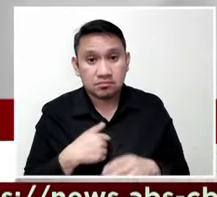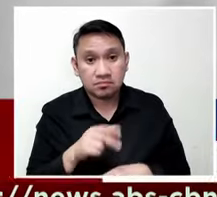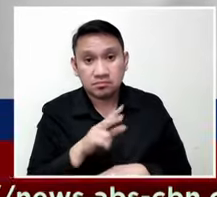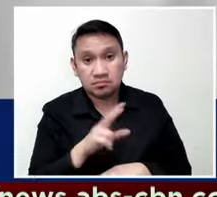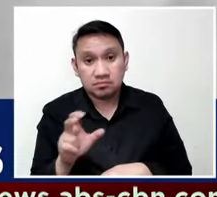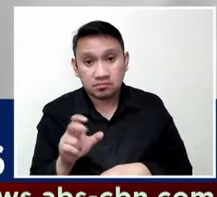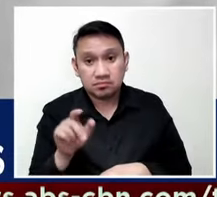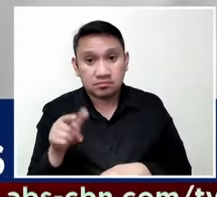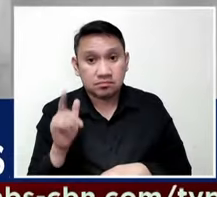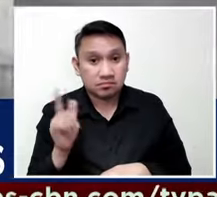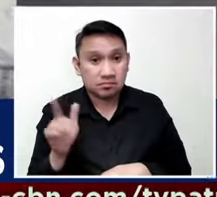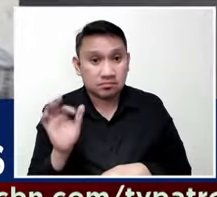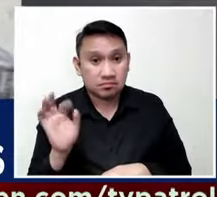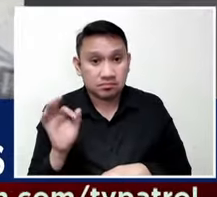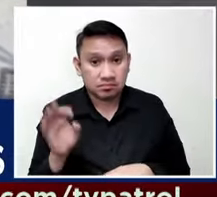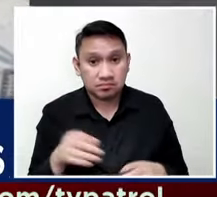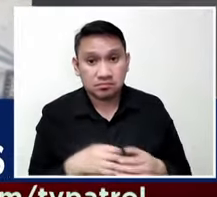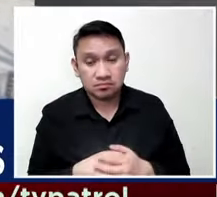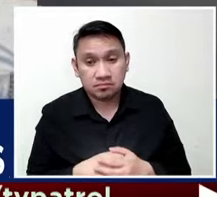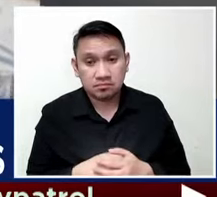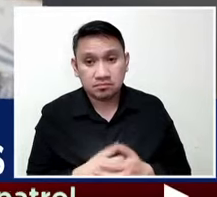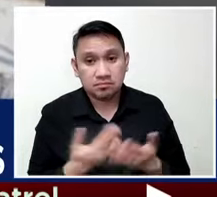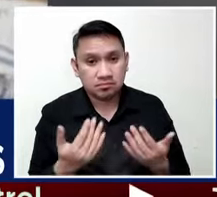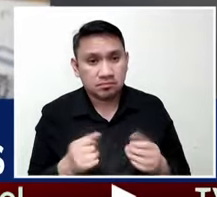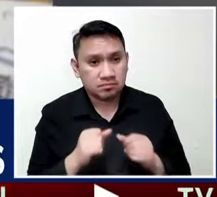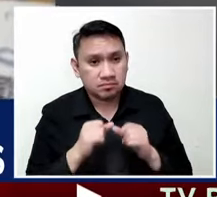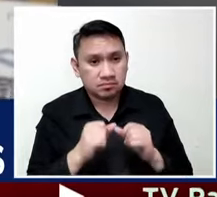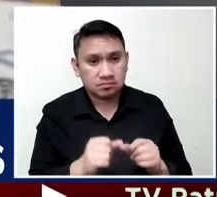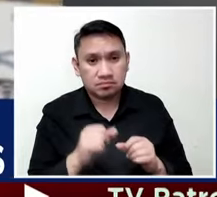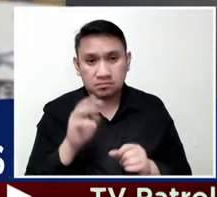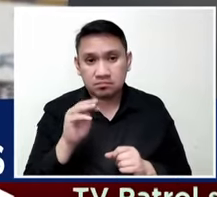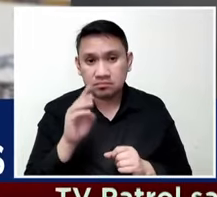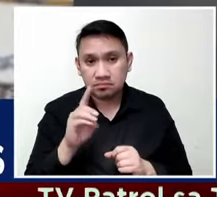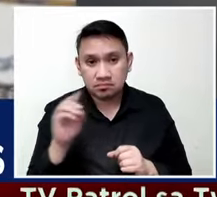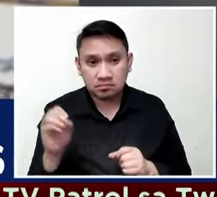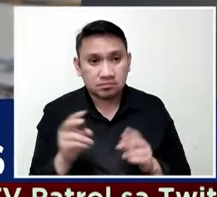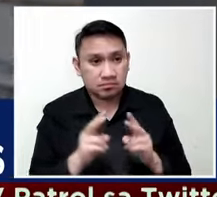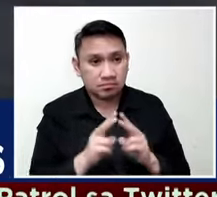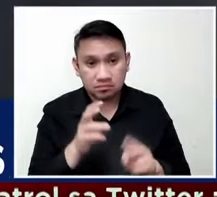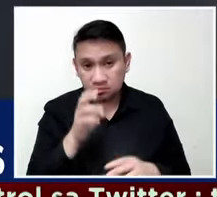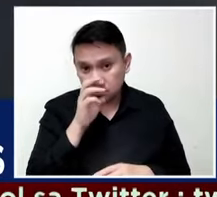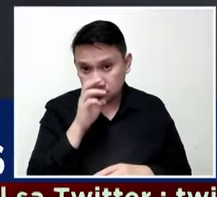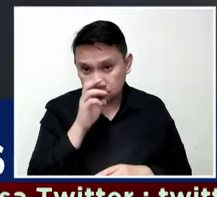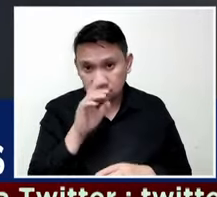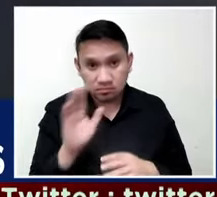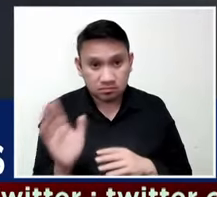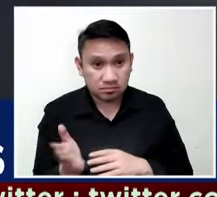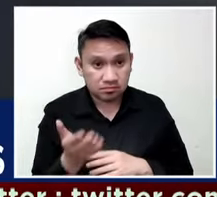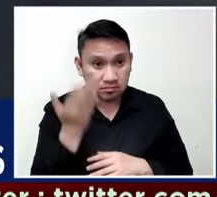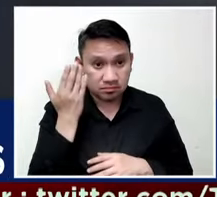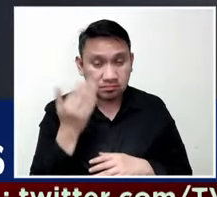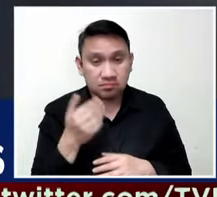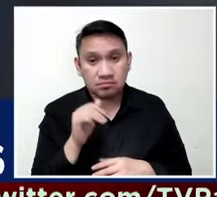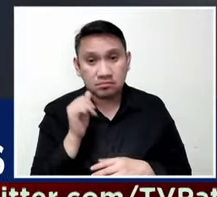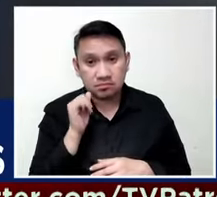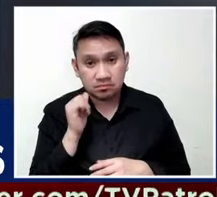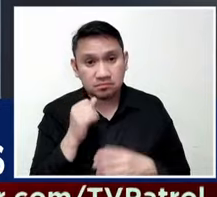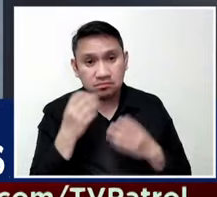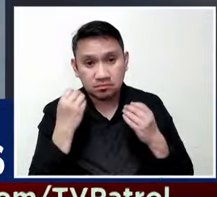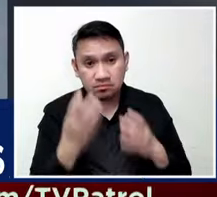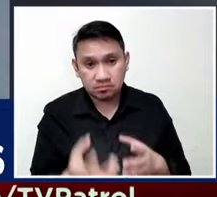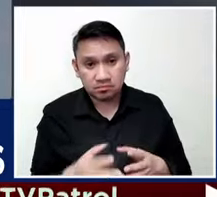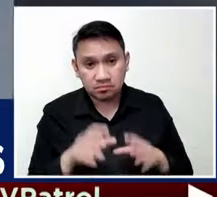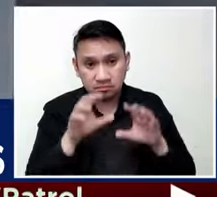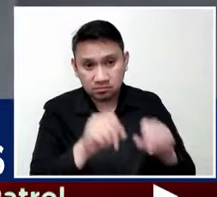noong 2019. Tuloy-tuloy naman ang MMDA sa paghihigpit. Umaga pa lang, sunod-sunod na ang nahuli at